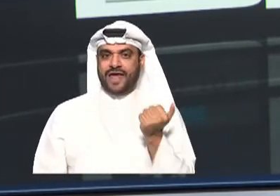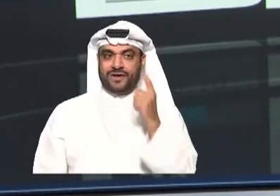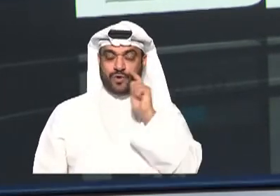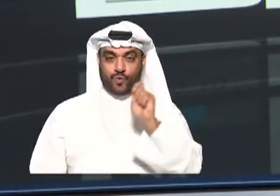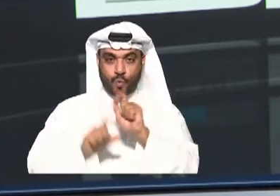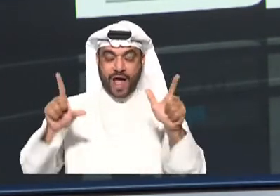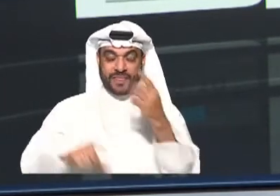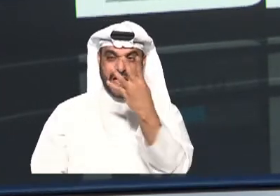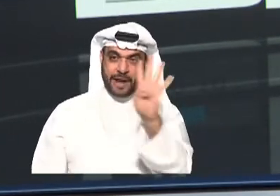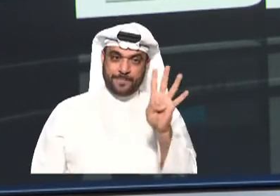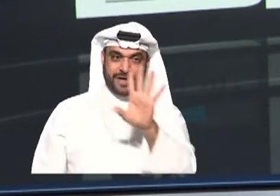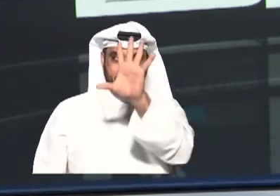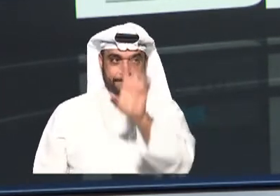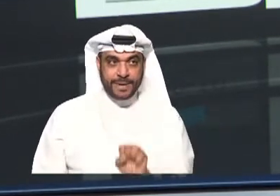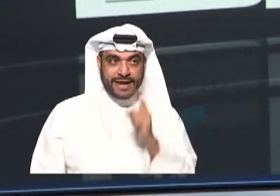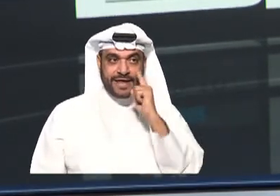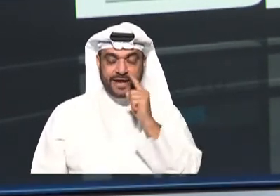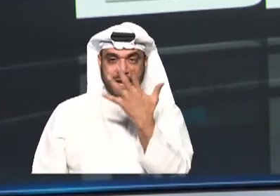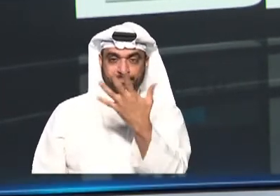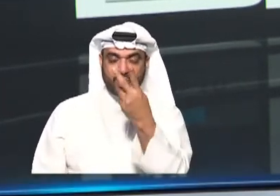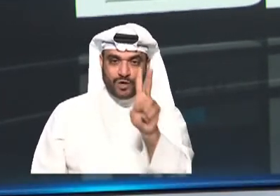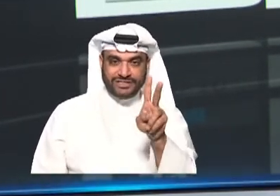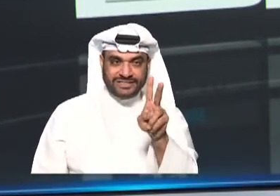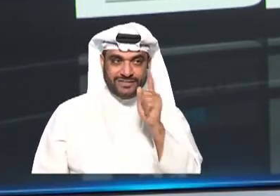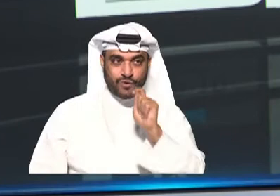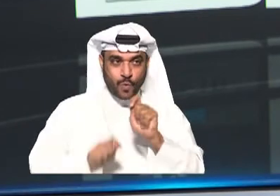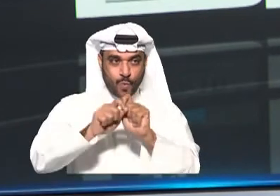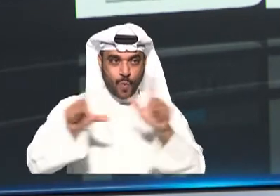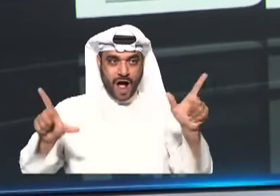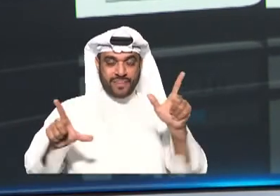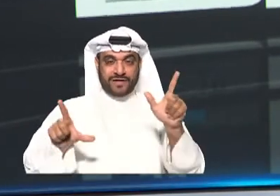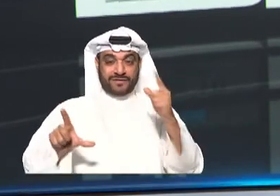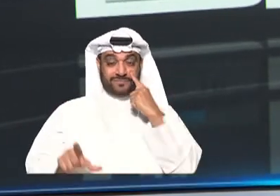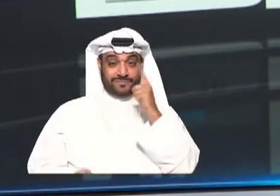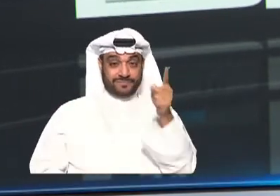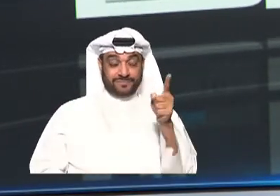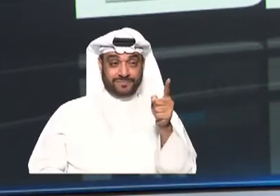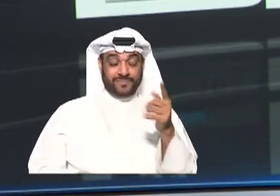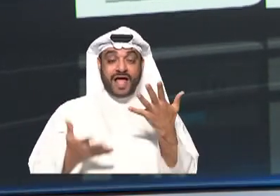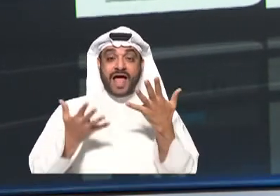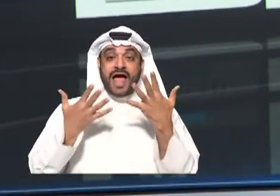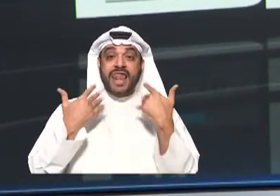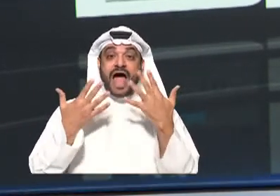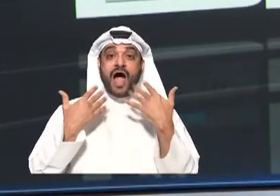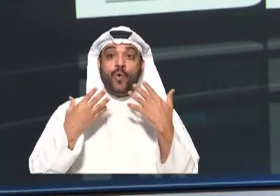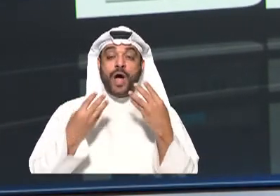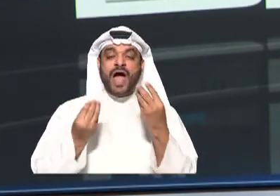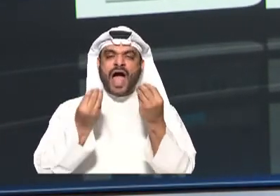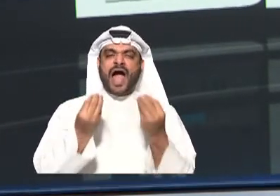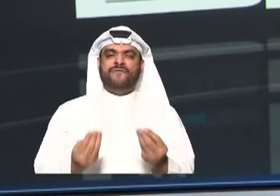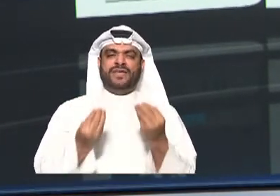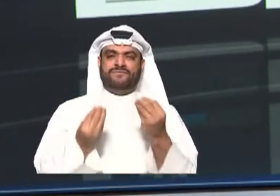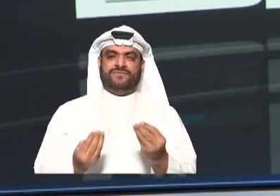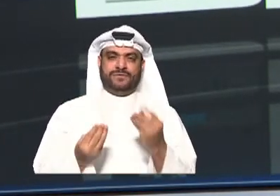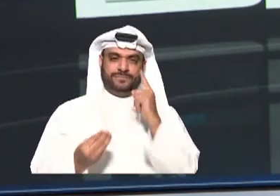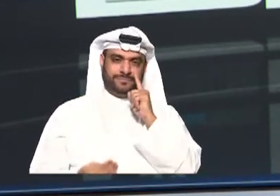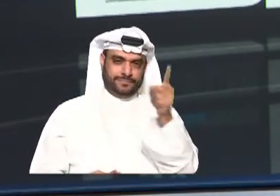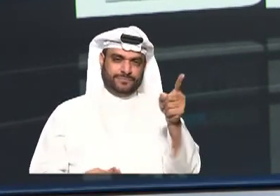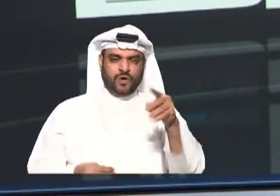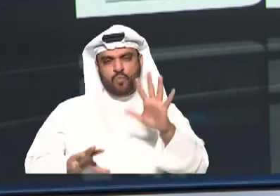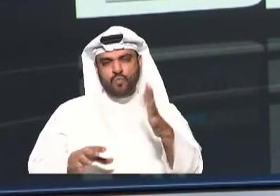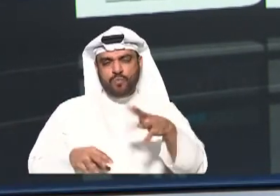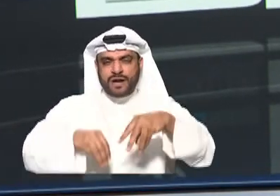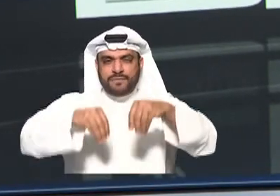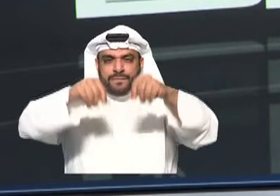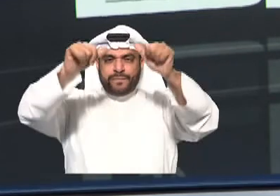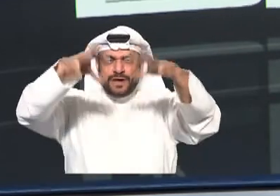خفيفة متفرقة، وقد تكون رعدية على بعض المناطق، وأيضا مصحوبة بفرص لغبار خفيف ومثار على بعض المناطق